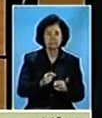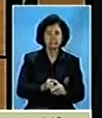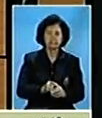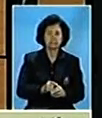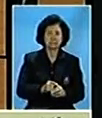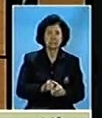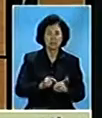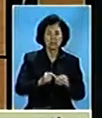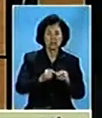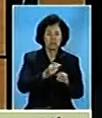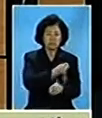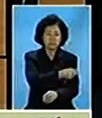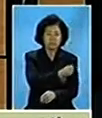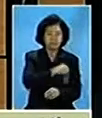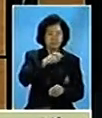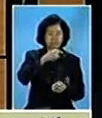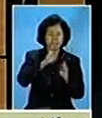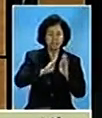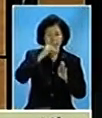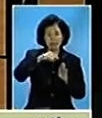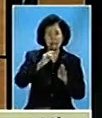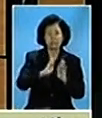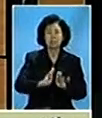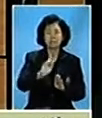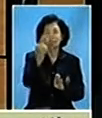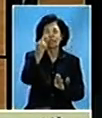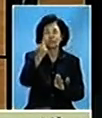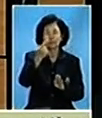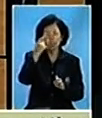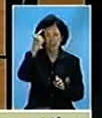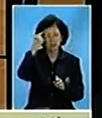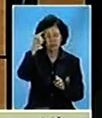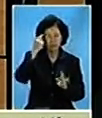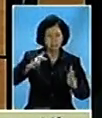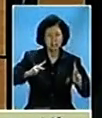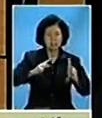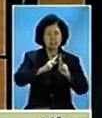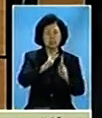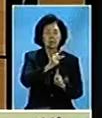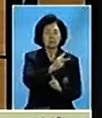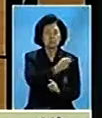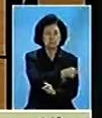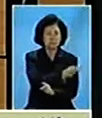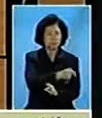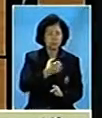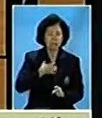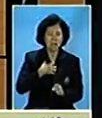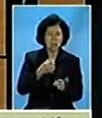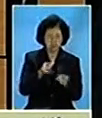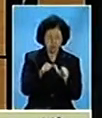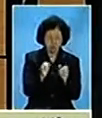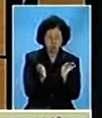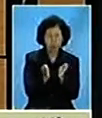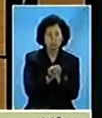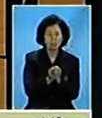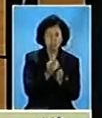ที่ผมเชื่อว่ากระทรวงสาธารณสุขคงจะอยากจะให้เข้ามาอยู่ในนี้ด้วยแต่ว่าถ้าดูรูปลักษณ์แล้วเนี่ย